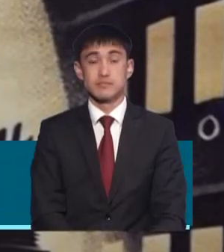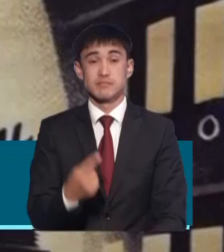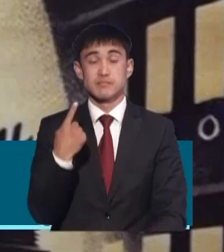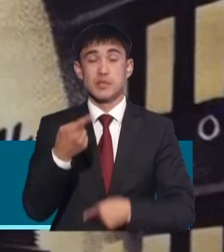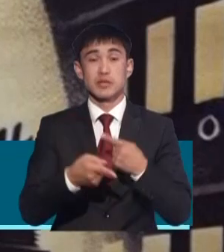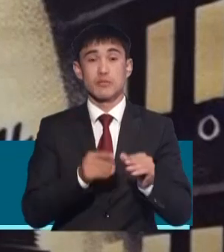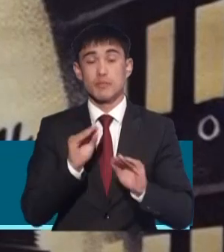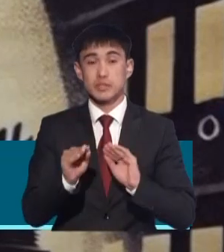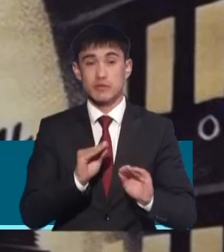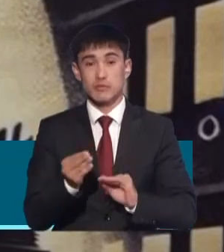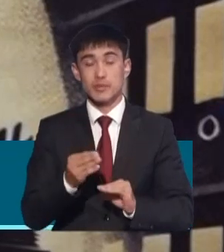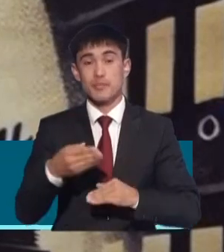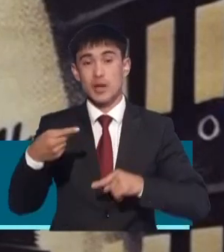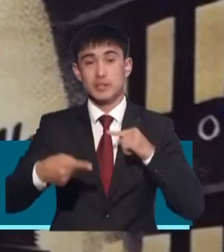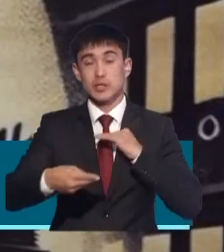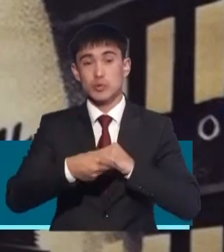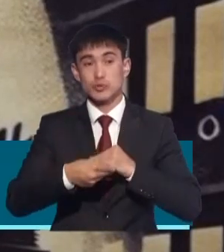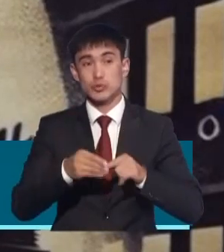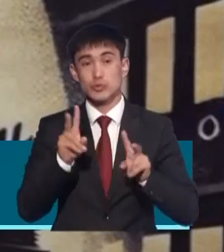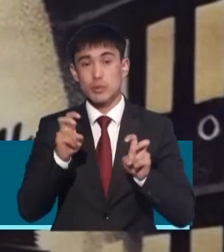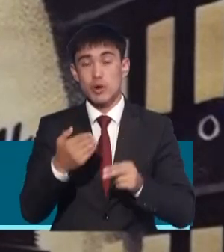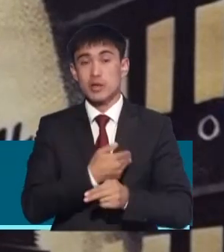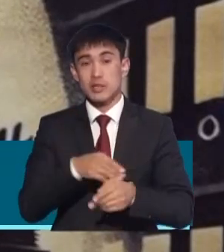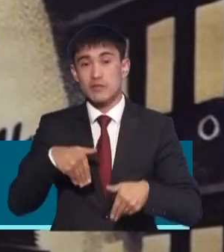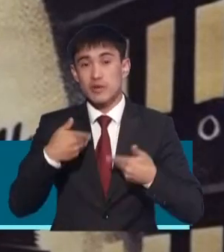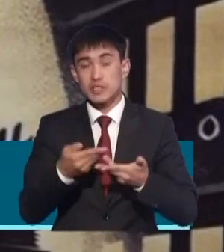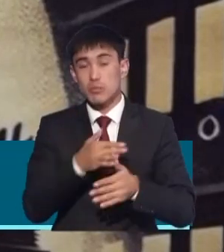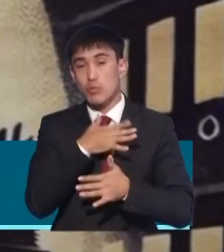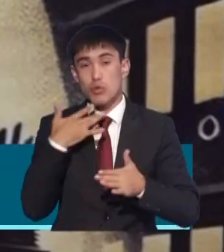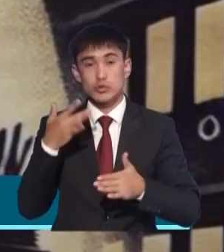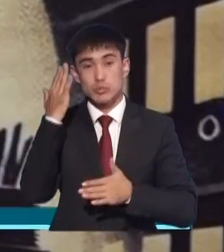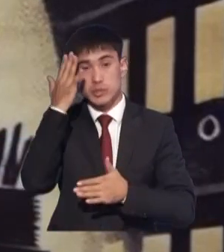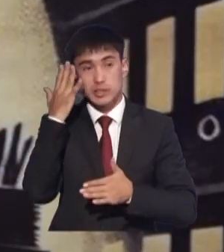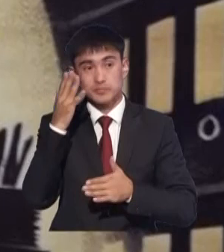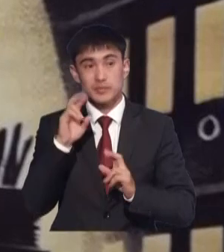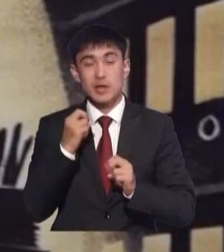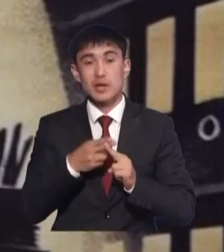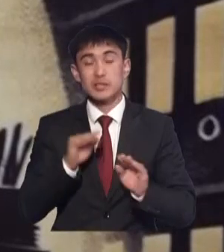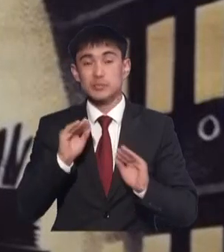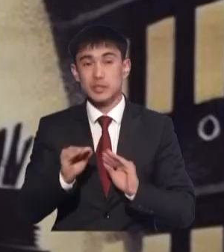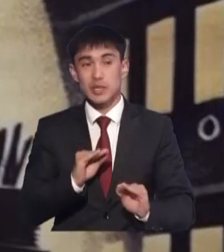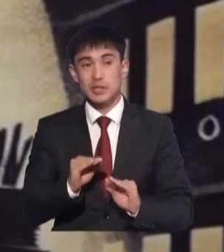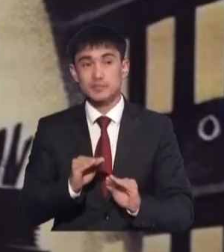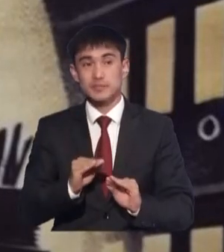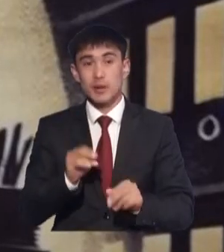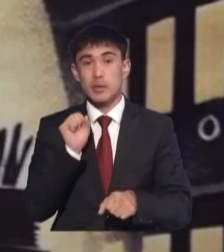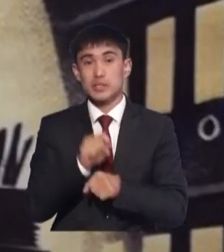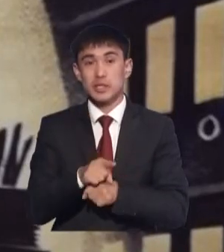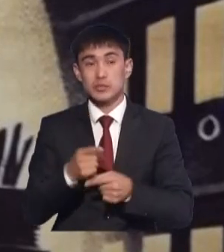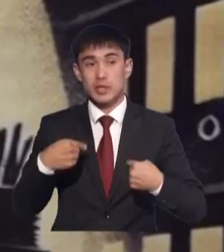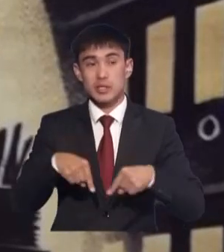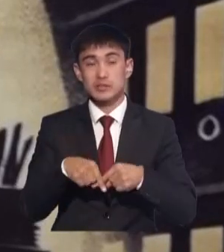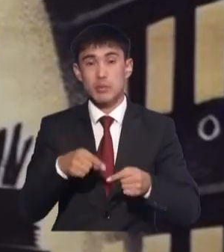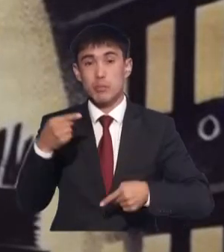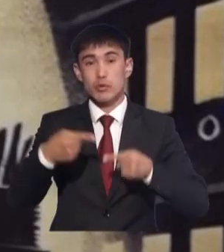Через эту постановку на антикоррупционную тему я хотел выразить множество мыслей. Так как этот спектакль вышел по заказу агентства